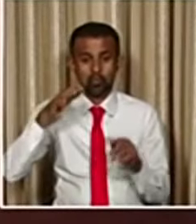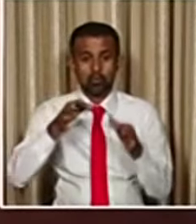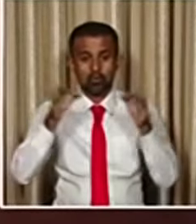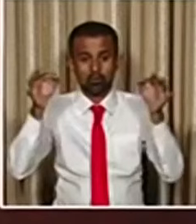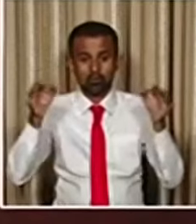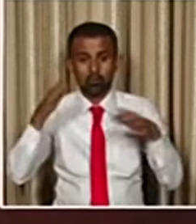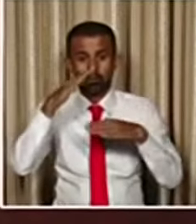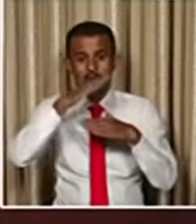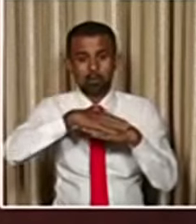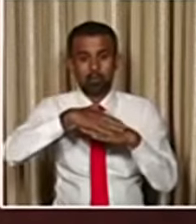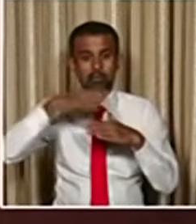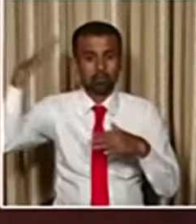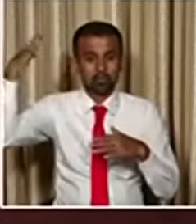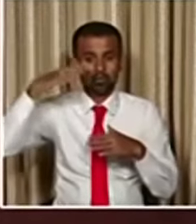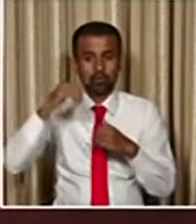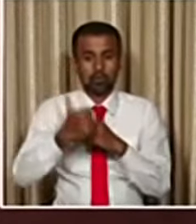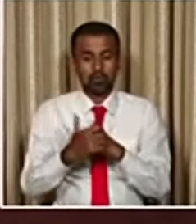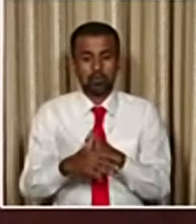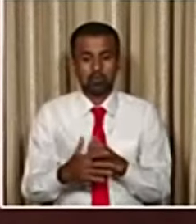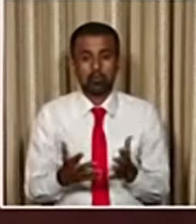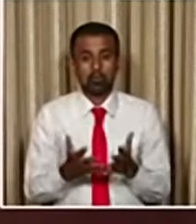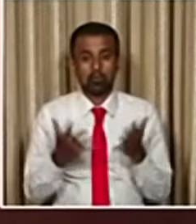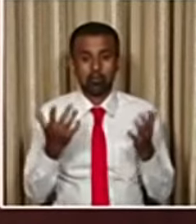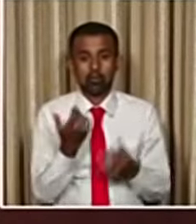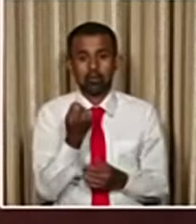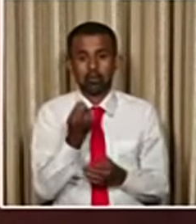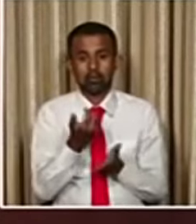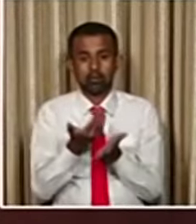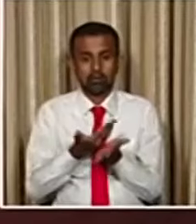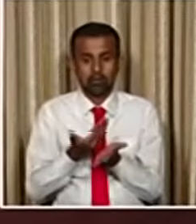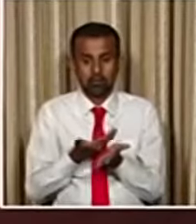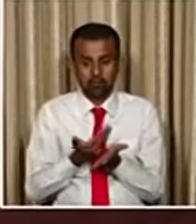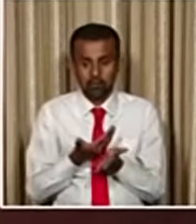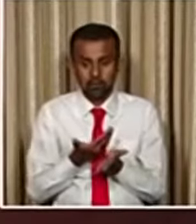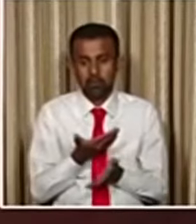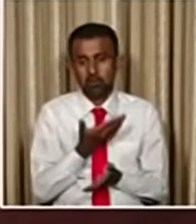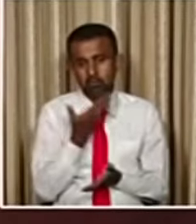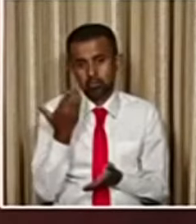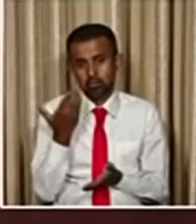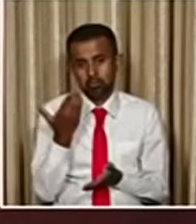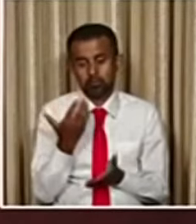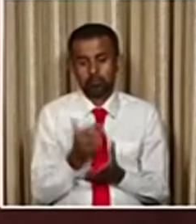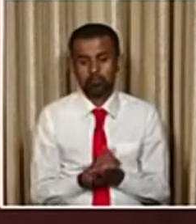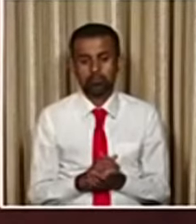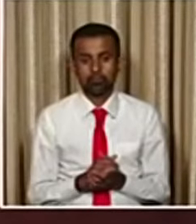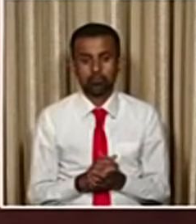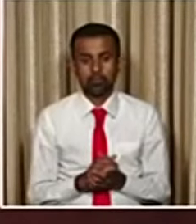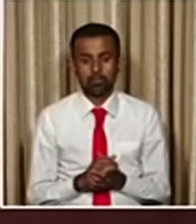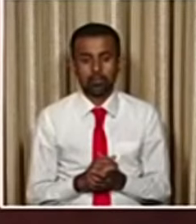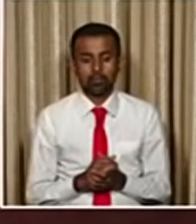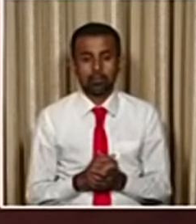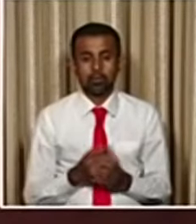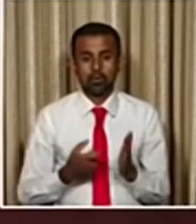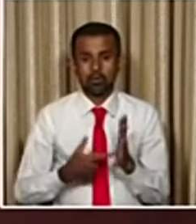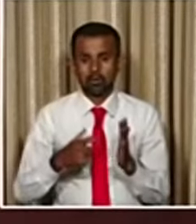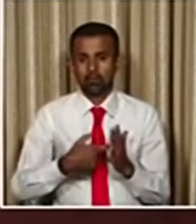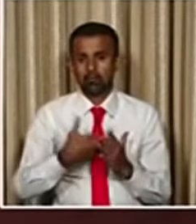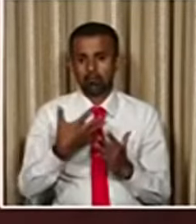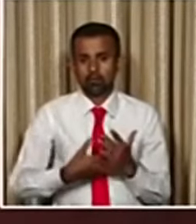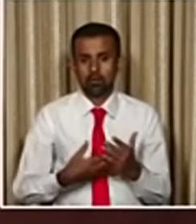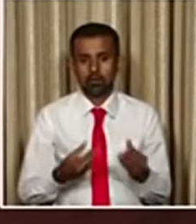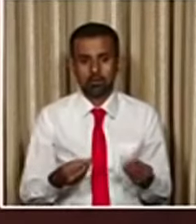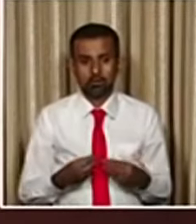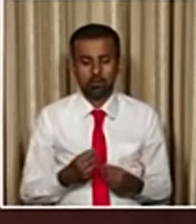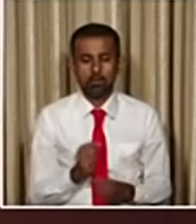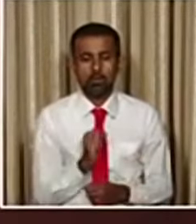වල වහලවල සෝල ටික විතරක් ගැහුවොත් එම් විශාල මුදලක් ඉතුරු කර ගැනීමේ හැකියාවක් තියෙනවා. අපි ඒක ගැනත් පොඩි ටෙක්නිකල් වාර්තාවක් අරගෙන තියෙනවා.